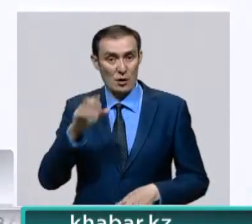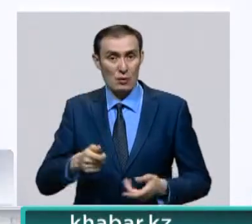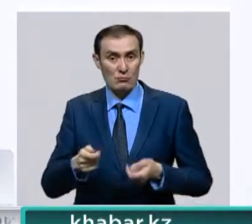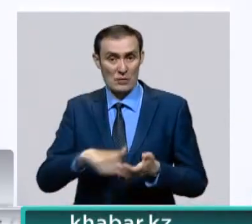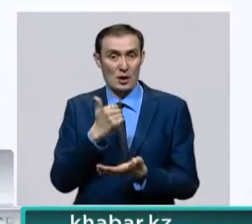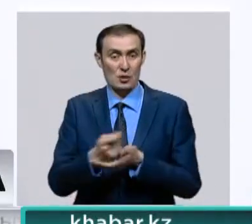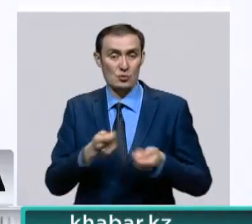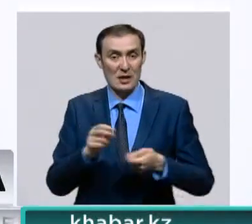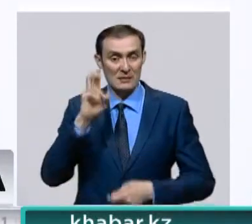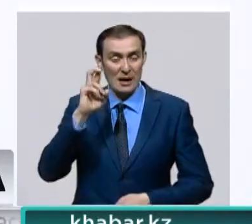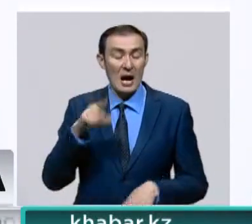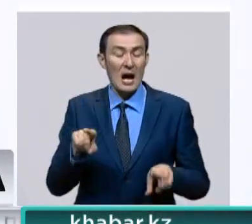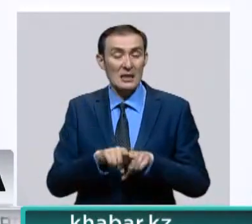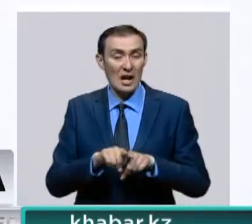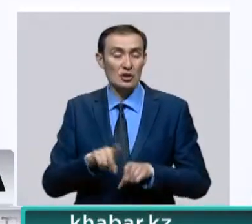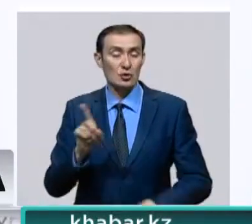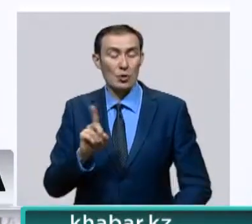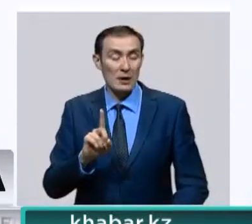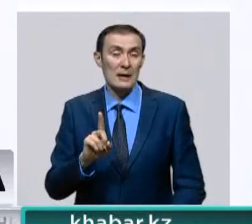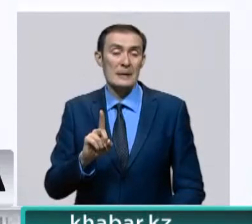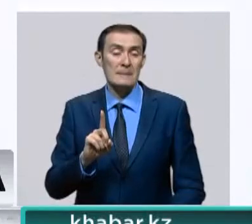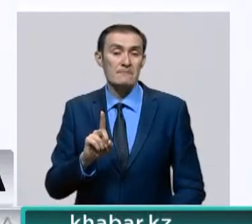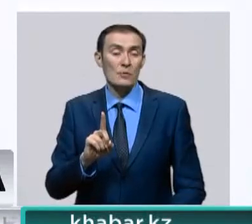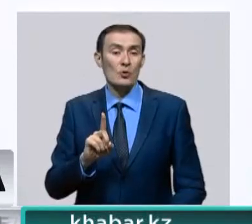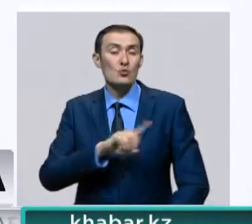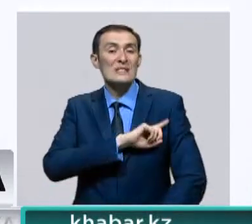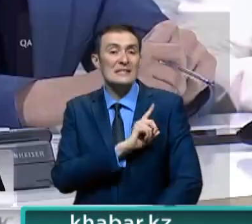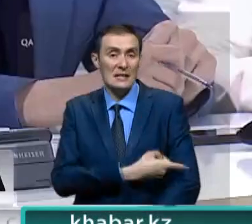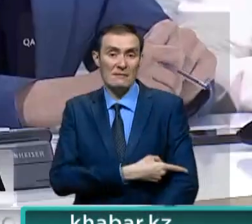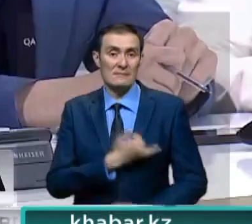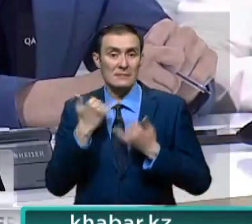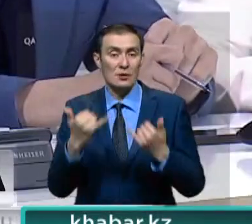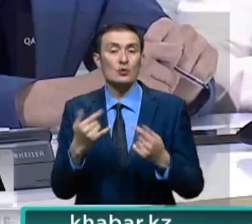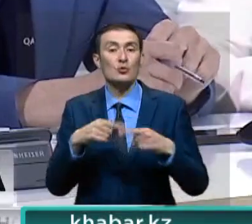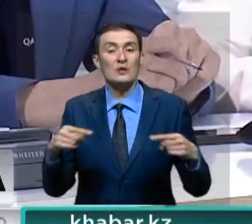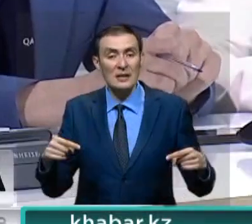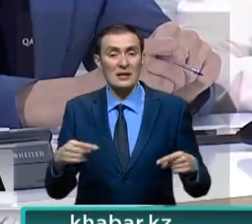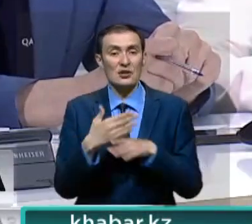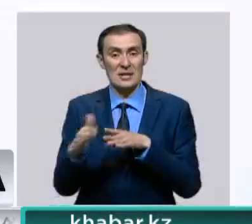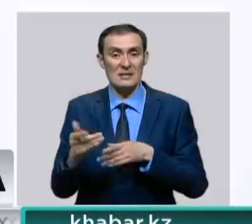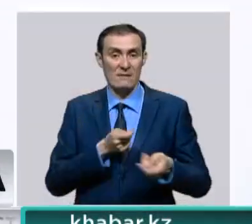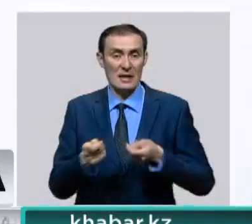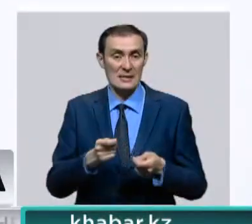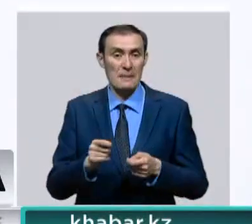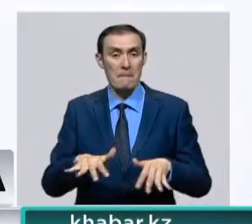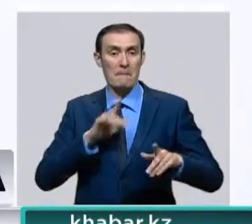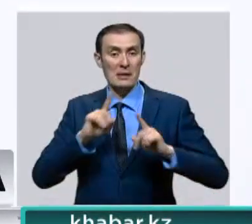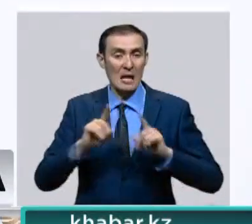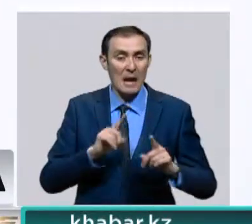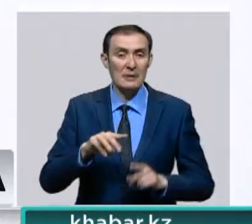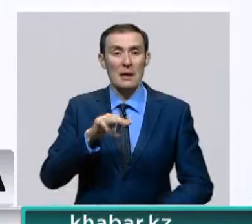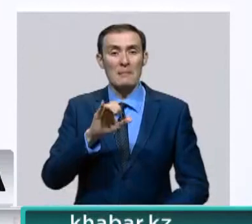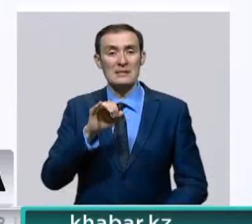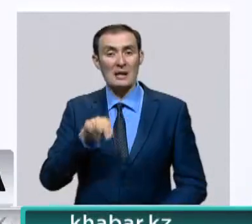государства, а столько в том, чтобы усиливались другие ветви власти, парламент,